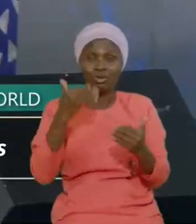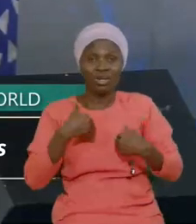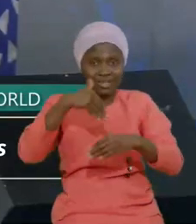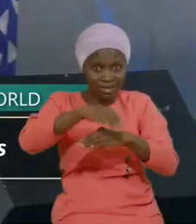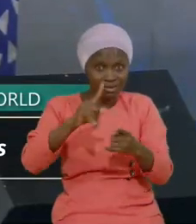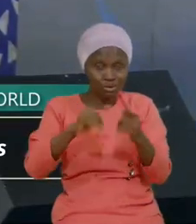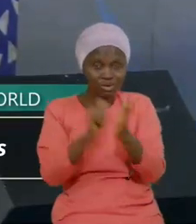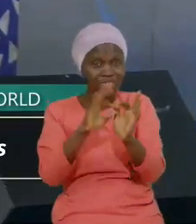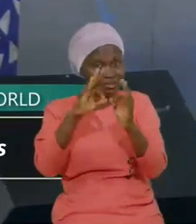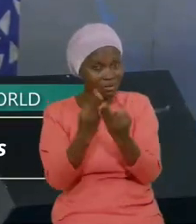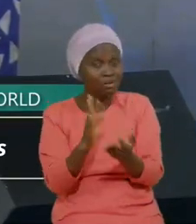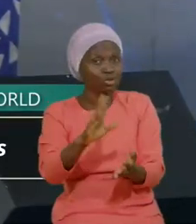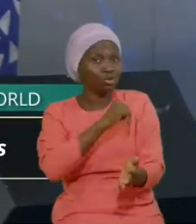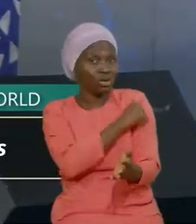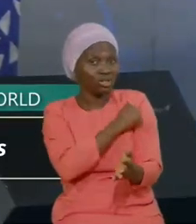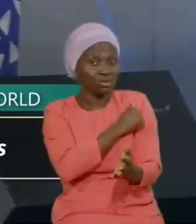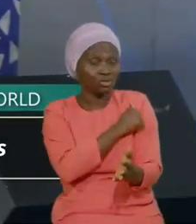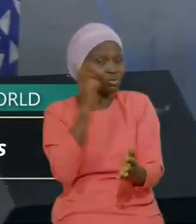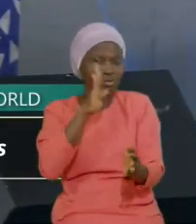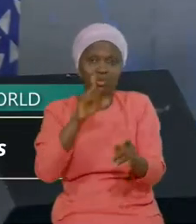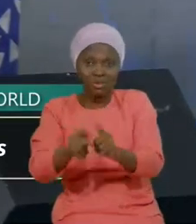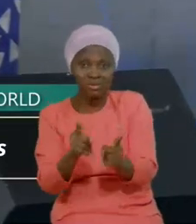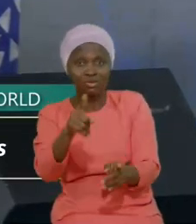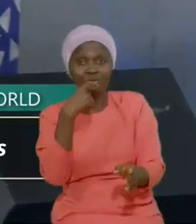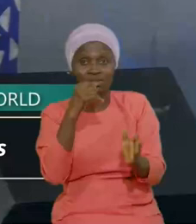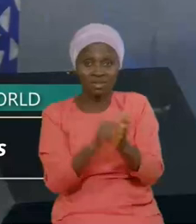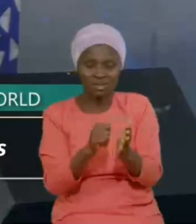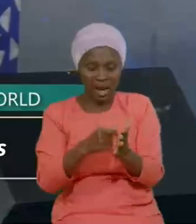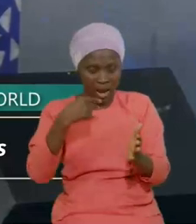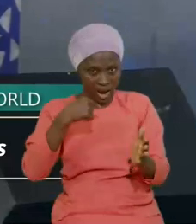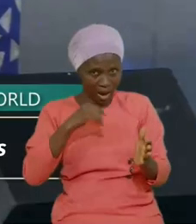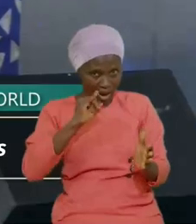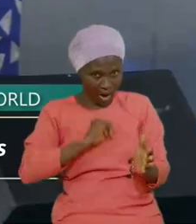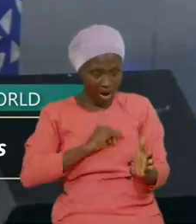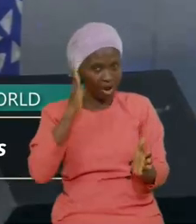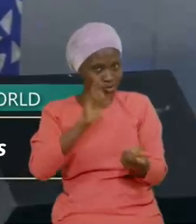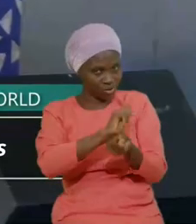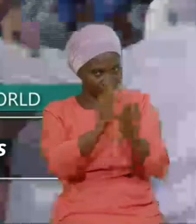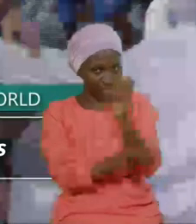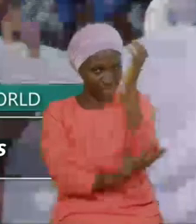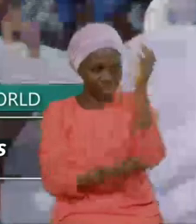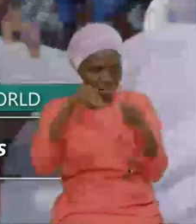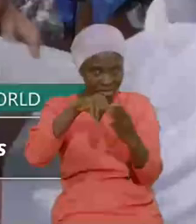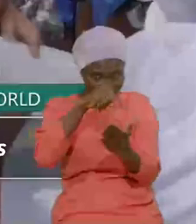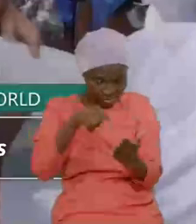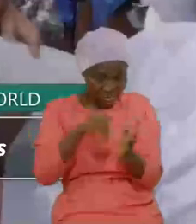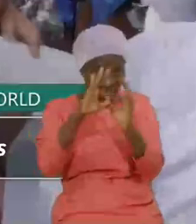family, your attitude is different. You say, I will change the poverty in this family.